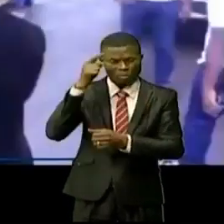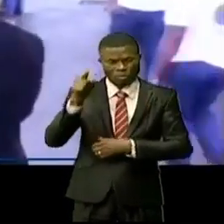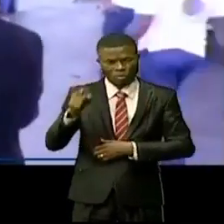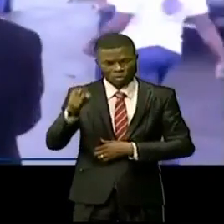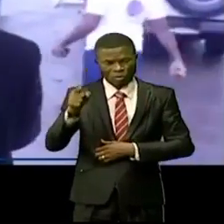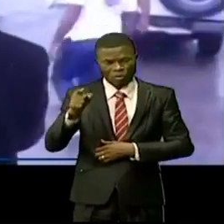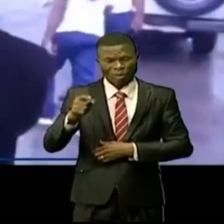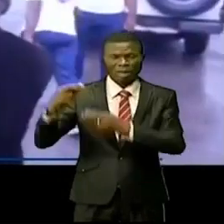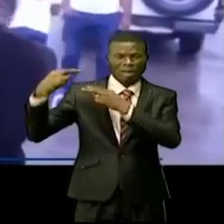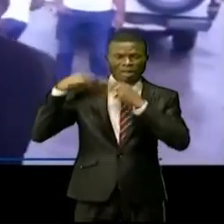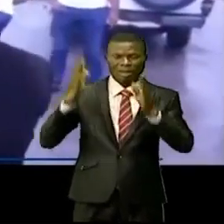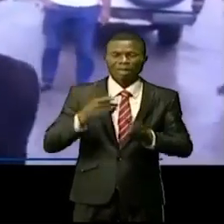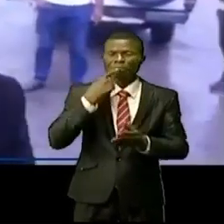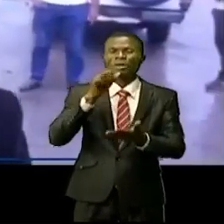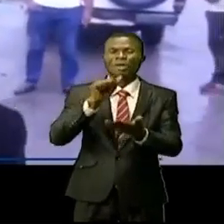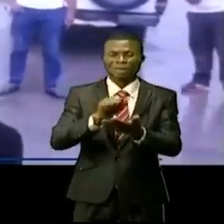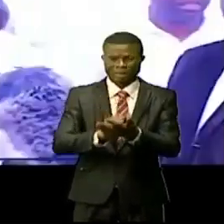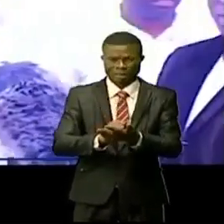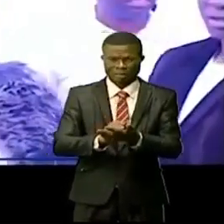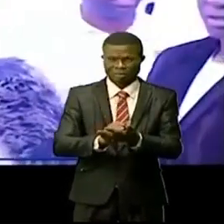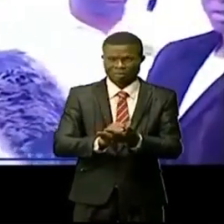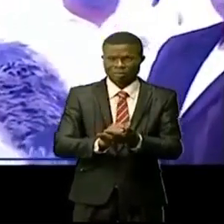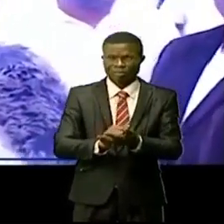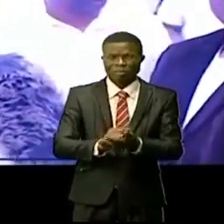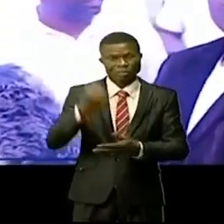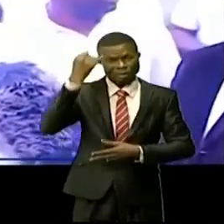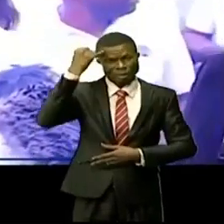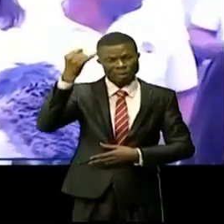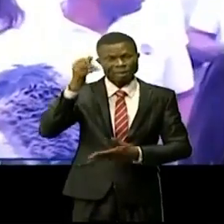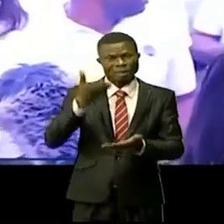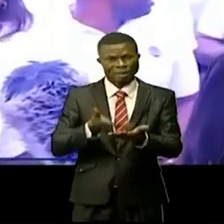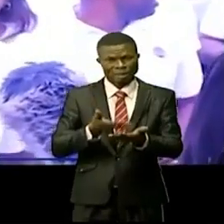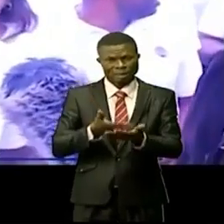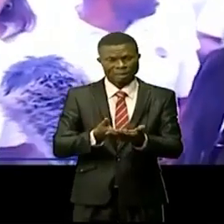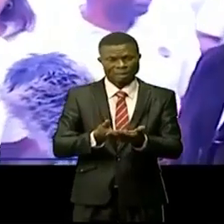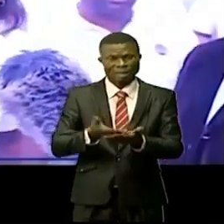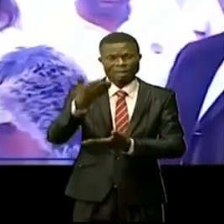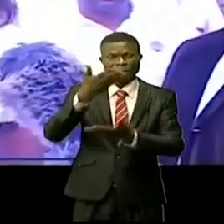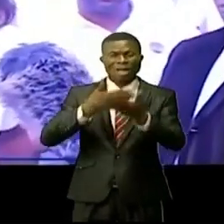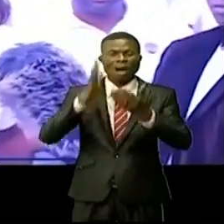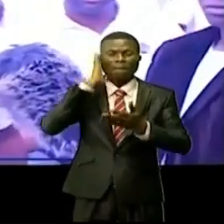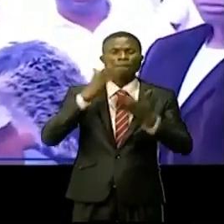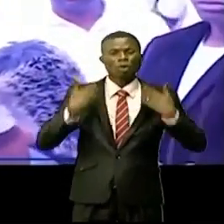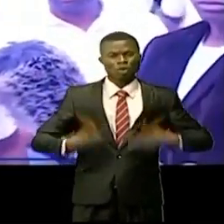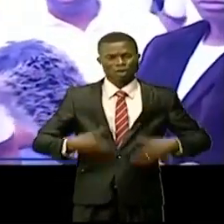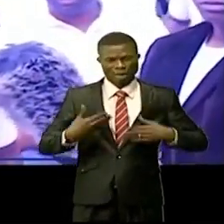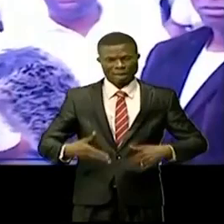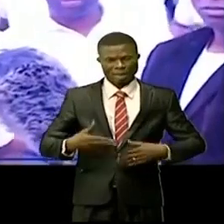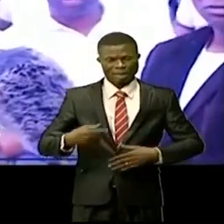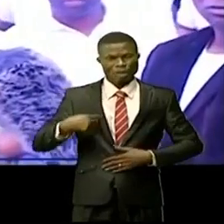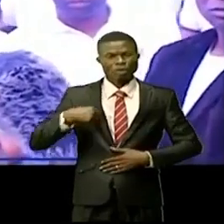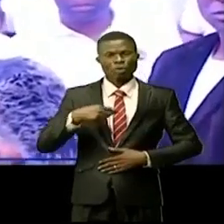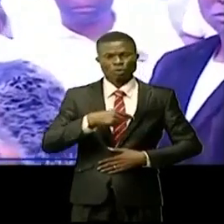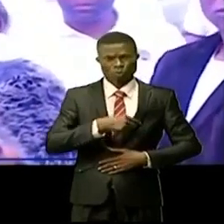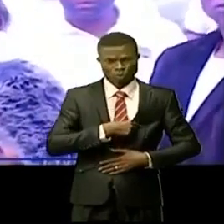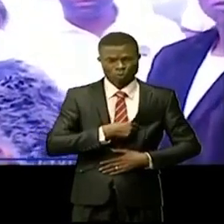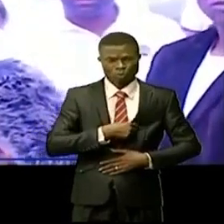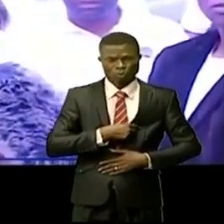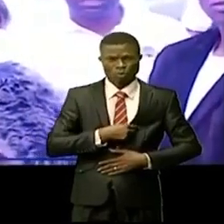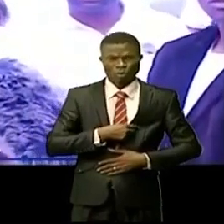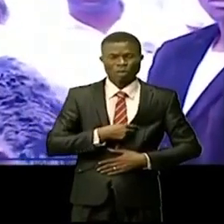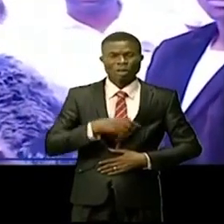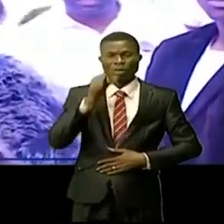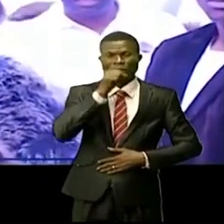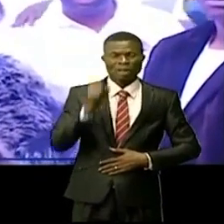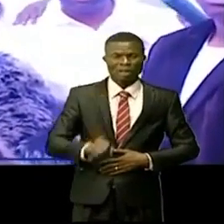les responsables de cette association. C'est dans le cadre d'échanges de vœux que nous ancien